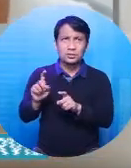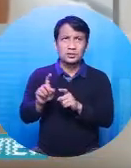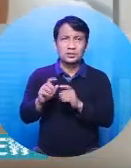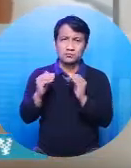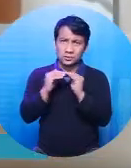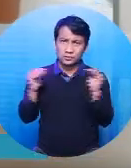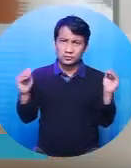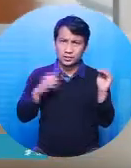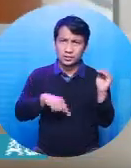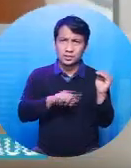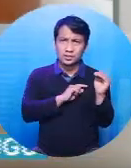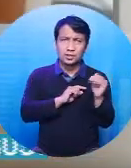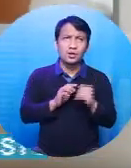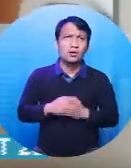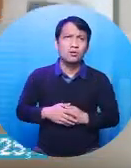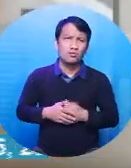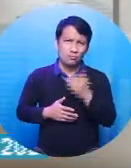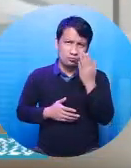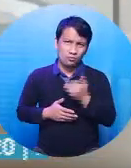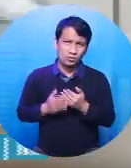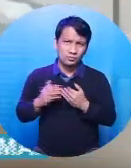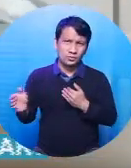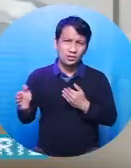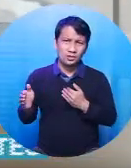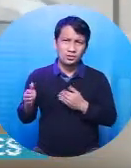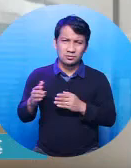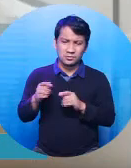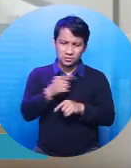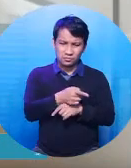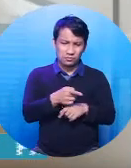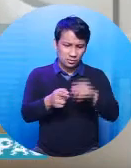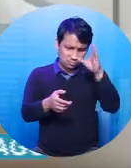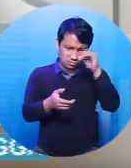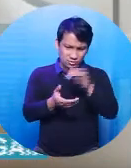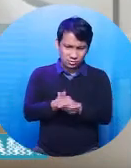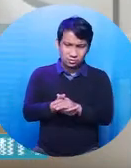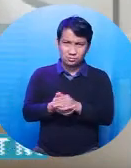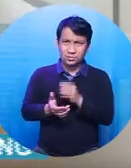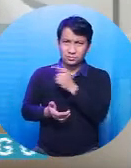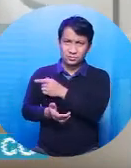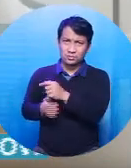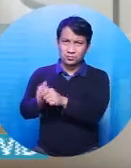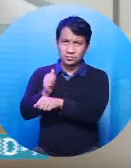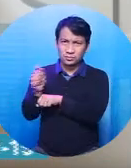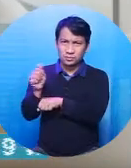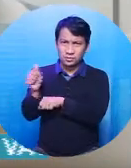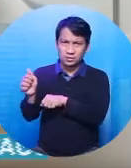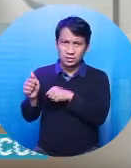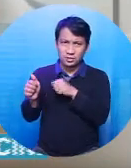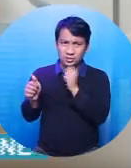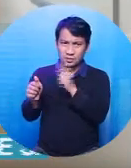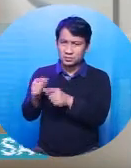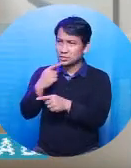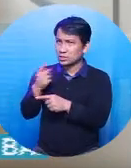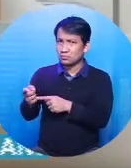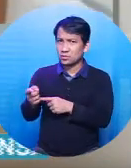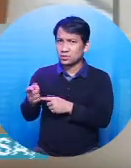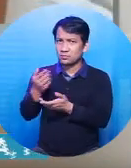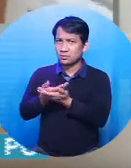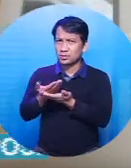maging fair dito. Bakit pinagbibintangan kayo ni Mister na kayo po ay nagbebenta ng